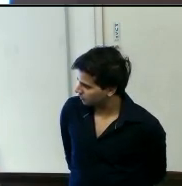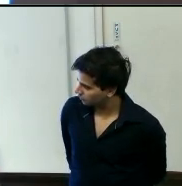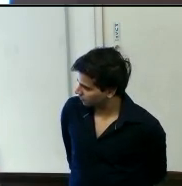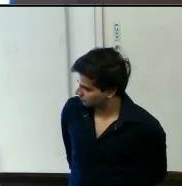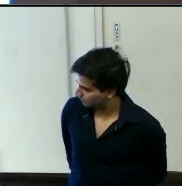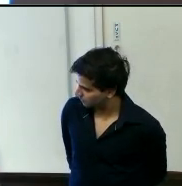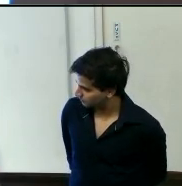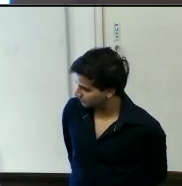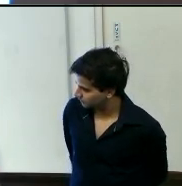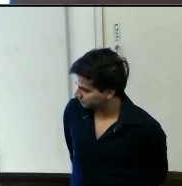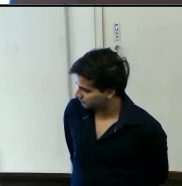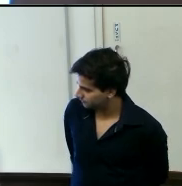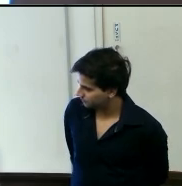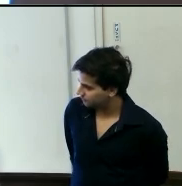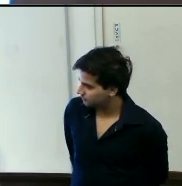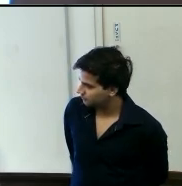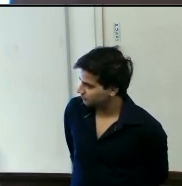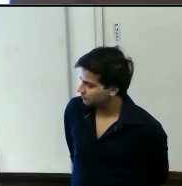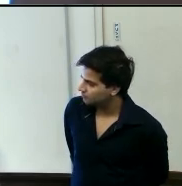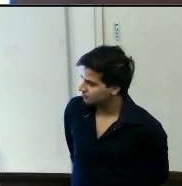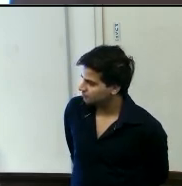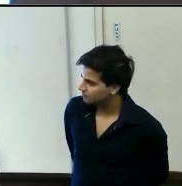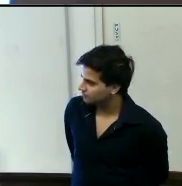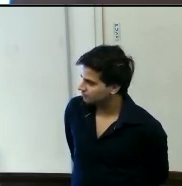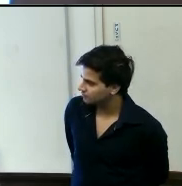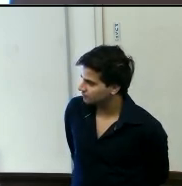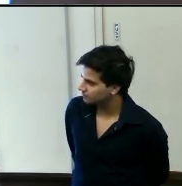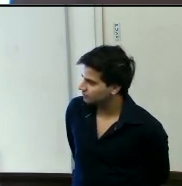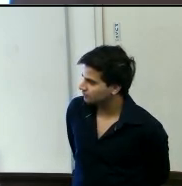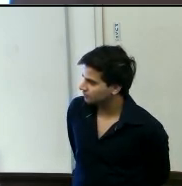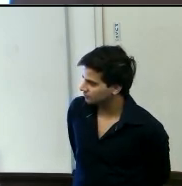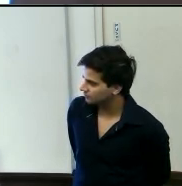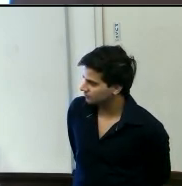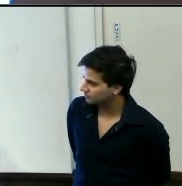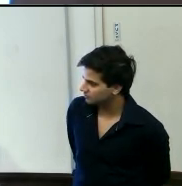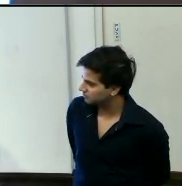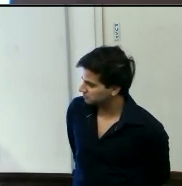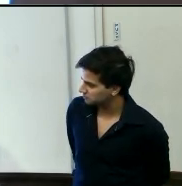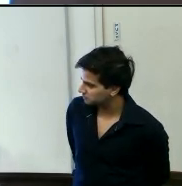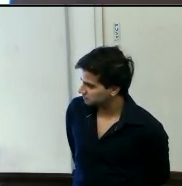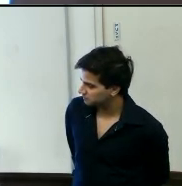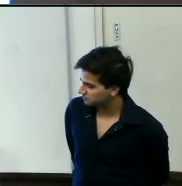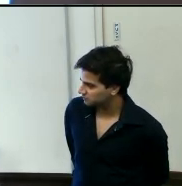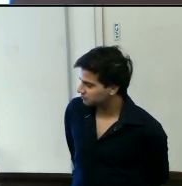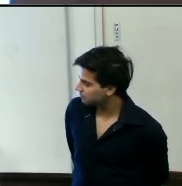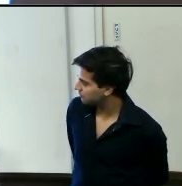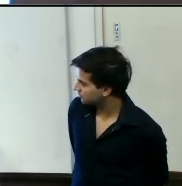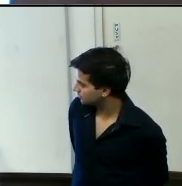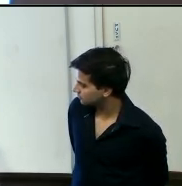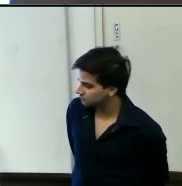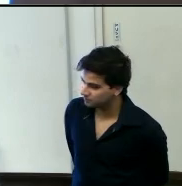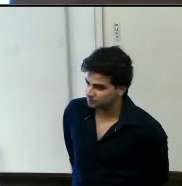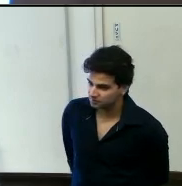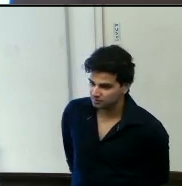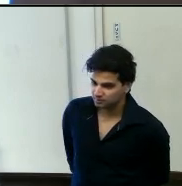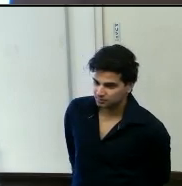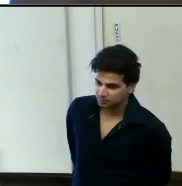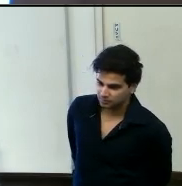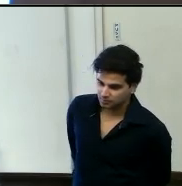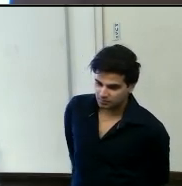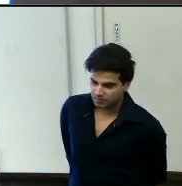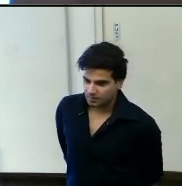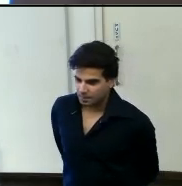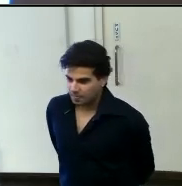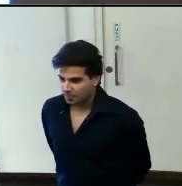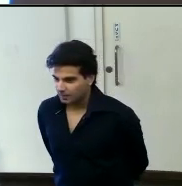ಲೈಫ್ಗೂ ಪೋರ್ಟ್ರೇಟ್ಗೂ ಏನು ವ್ಯತ್ಯಾಸ ಅಂದರೆ, ಅವ್ನು ಪೋರ್ಟ್ರೇಟ್ ಅವ್ನು ಅಲ್ಲಾಡ್ತಾನೆ, ಸ್ಟಿಲ್ ಲೈಫ್ ಅಲ್ಲಾಡೋದಿಲ್ಲ. ನಮ್ಗವ್ನು ಕೂತು ಅವ್ನ ಹೆಸರು ಗೊತ್ತಿದೆ, ಅವ್ನು